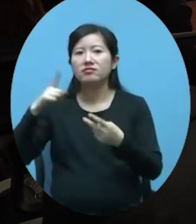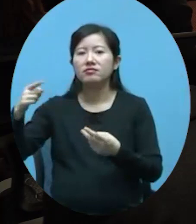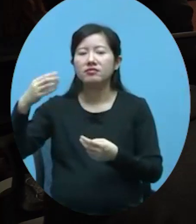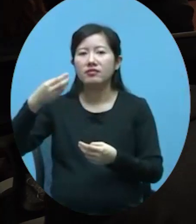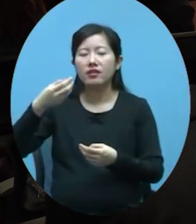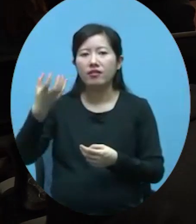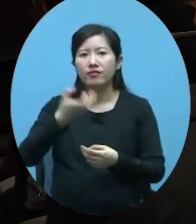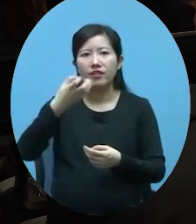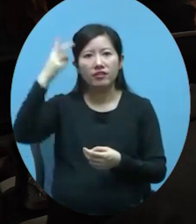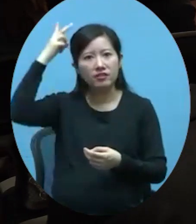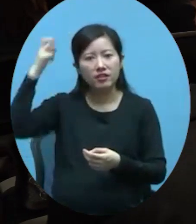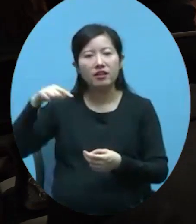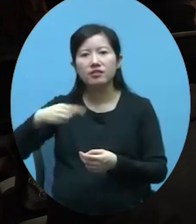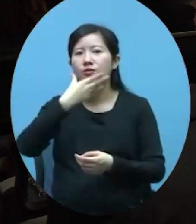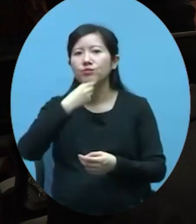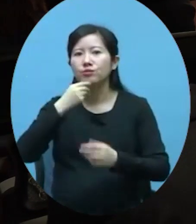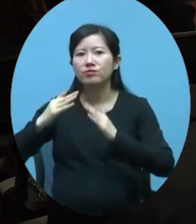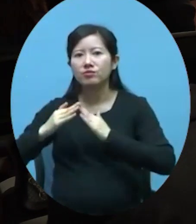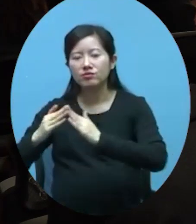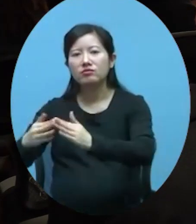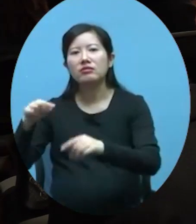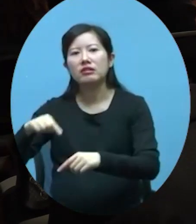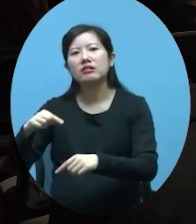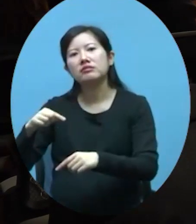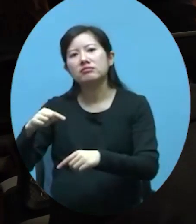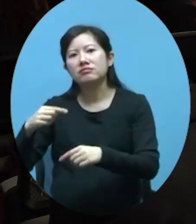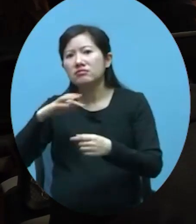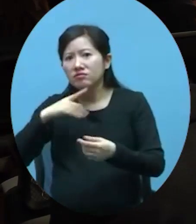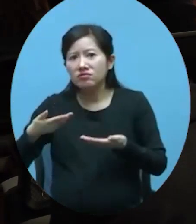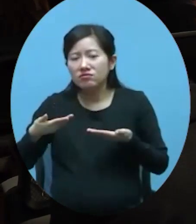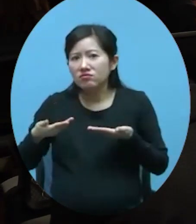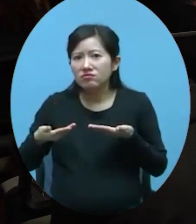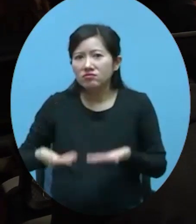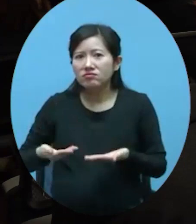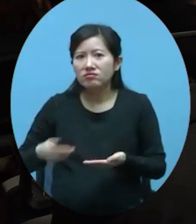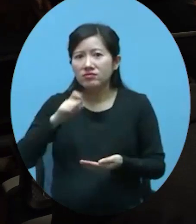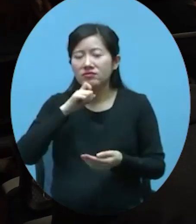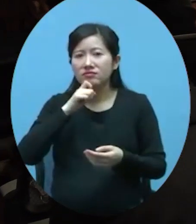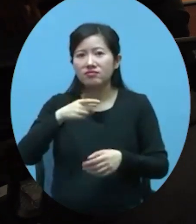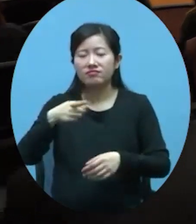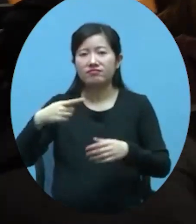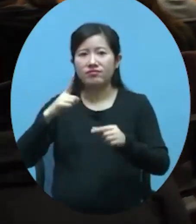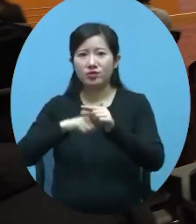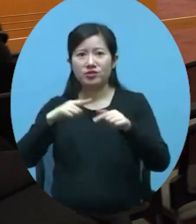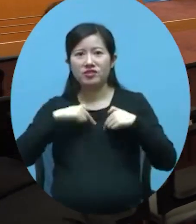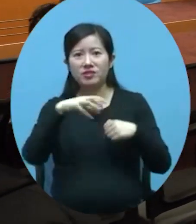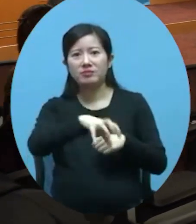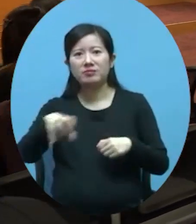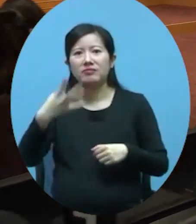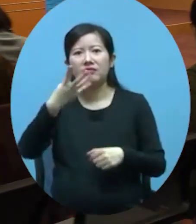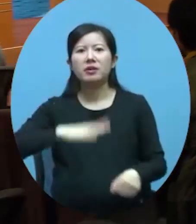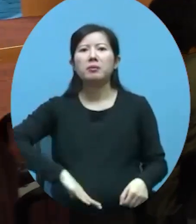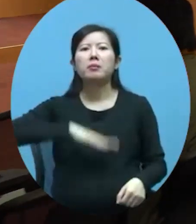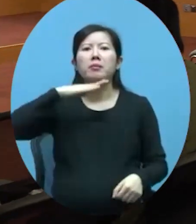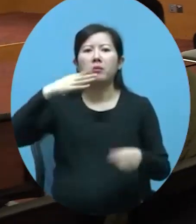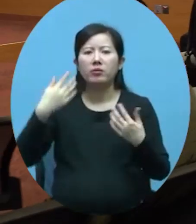特首就说是唯一选择那我们想知道就是那其实现在其他你们说四个检疫中心都把握那有没有实体的数